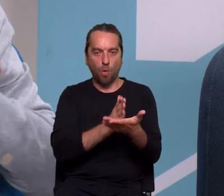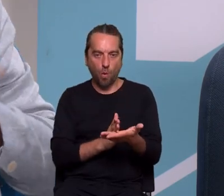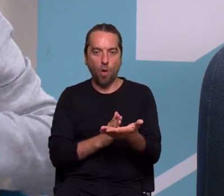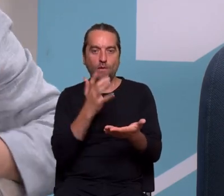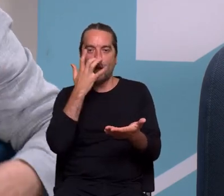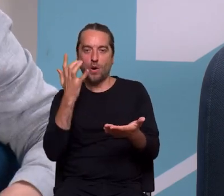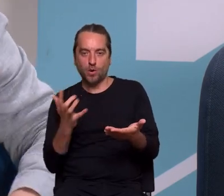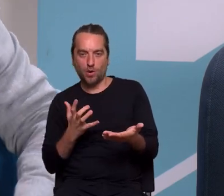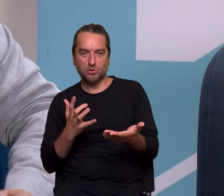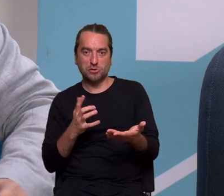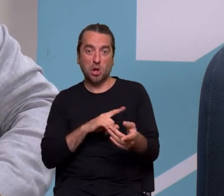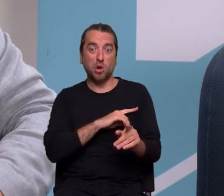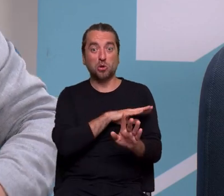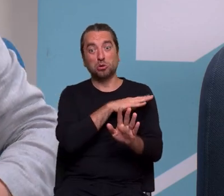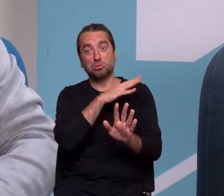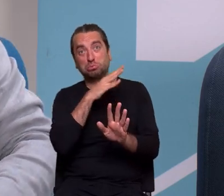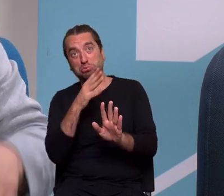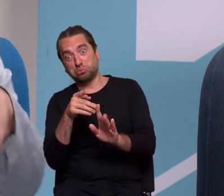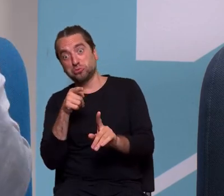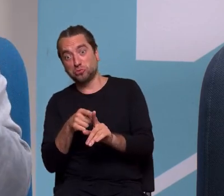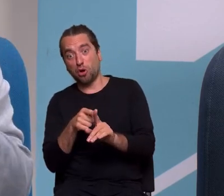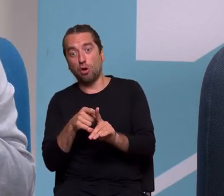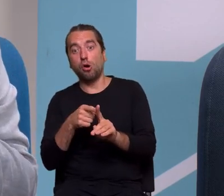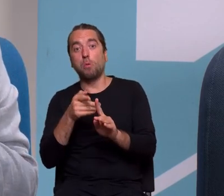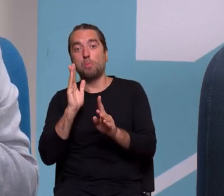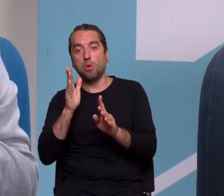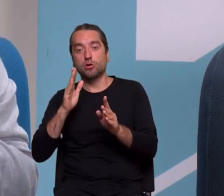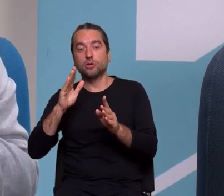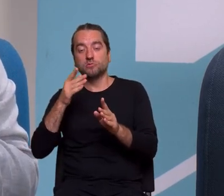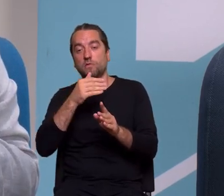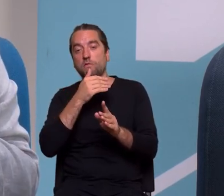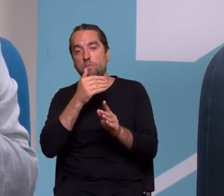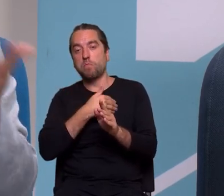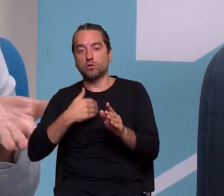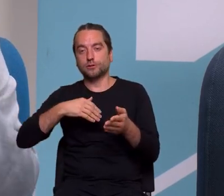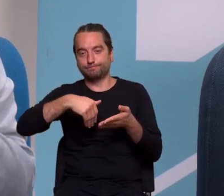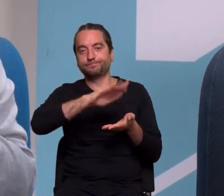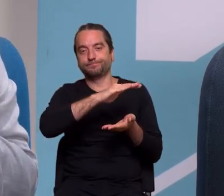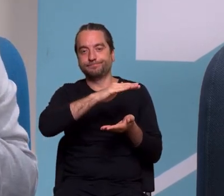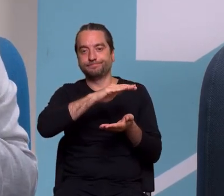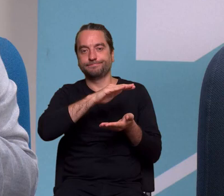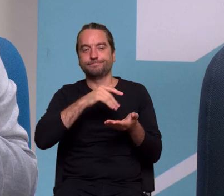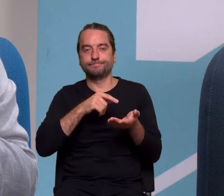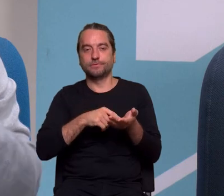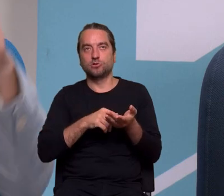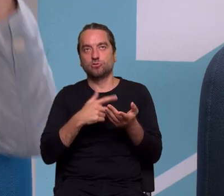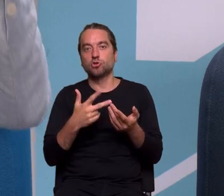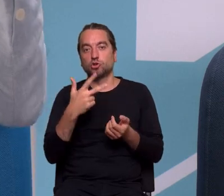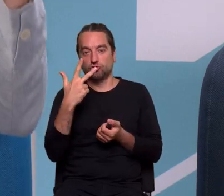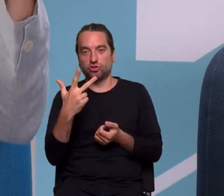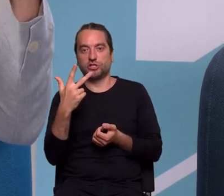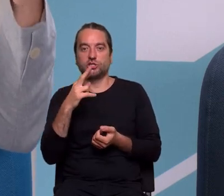właściwie do momentu, prawda, kiedy zostali z Polski wyprowadzeni, czyli do III